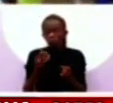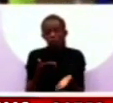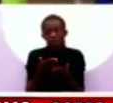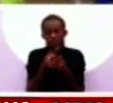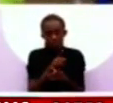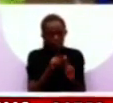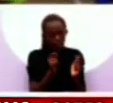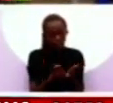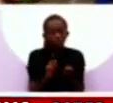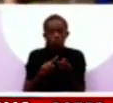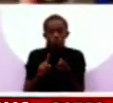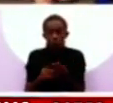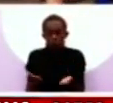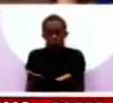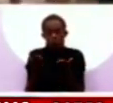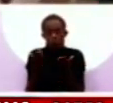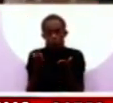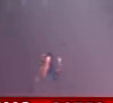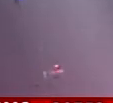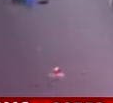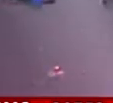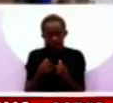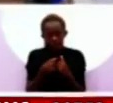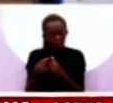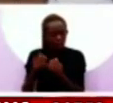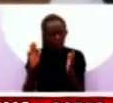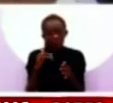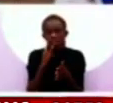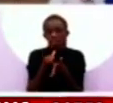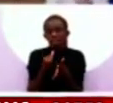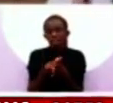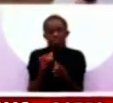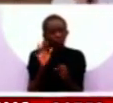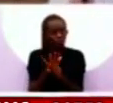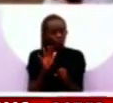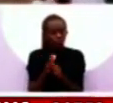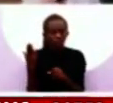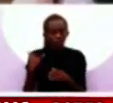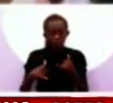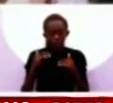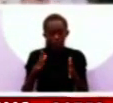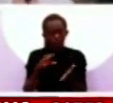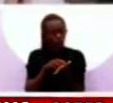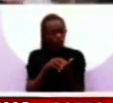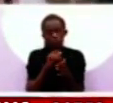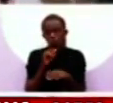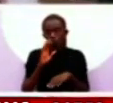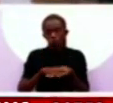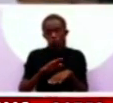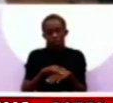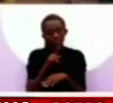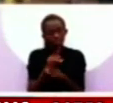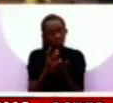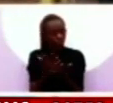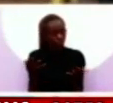saidia hizi tim the next level chango kubwa sana ni wengi wa maf players yye hali yao sio mzuri na hii ni kitu